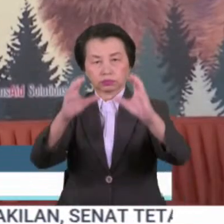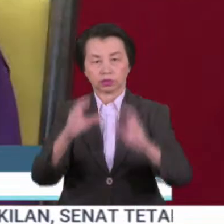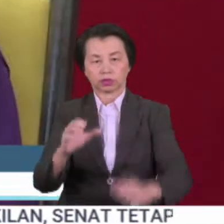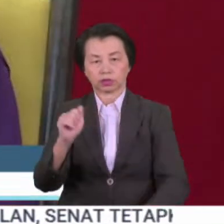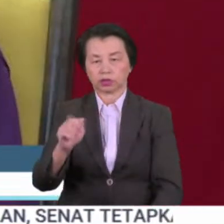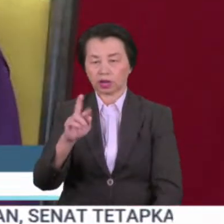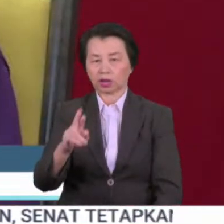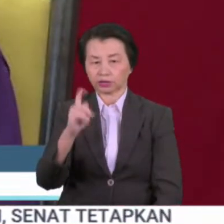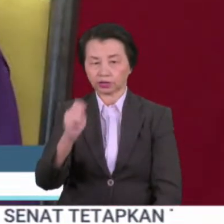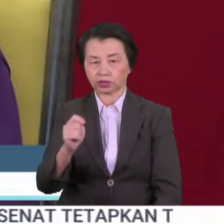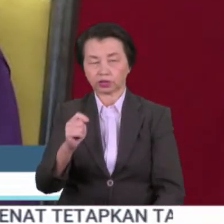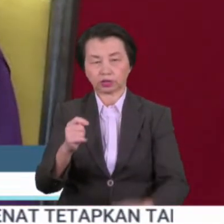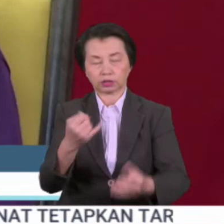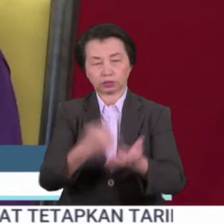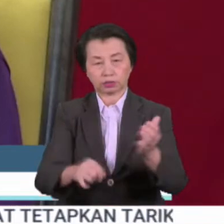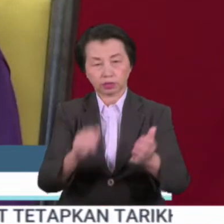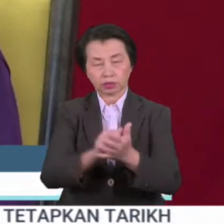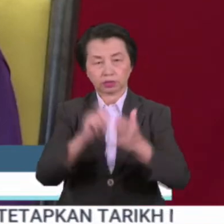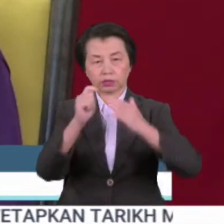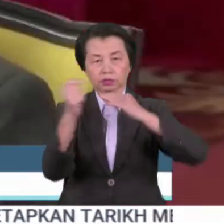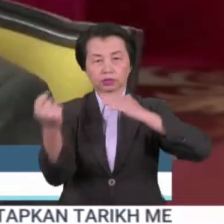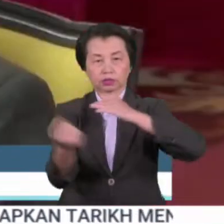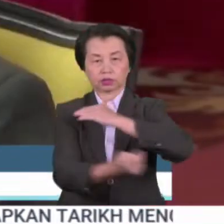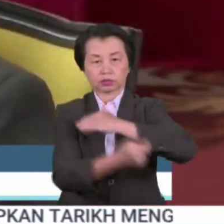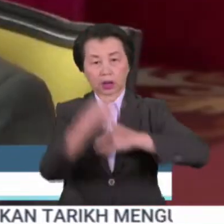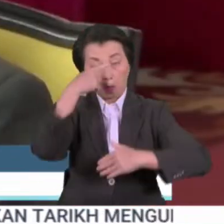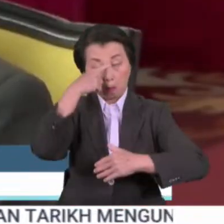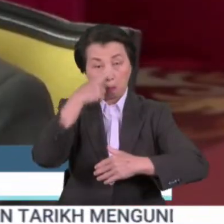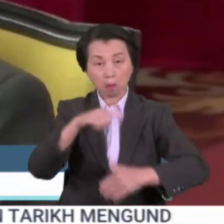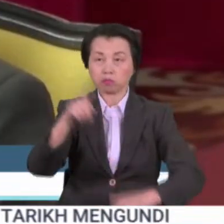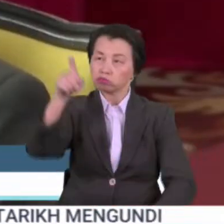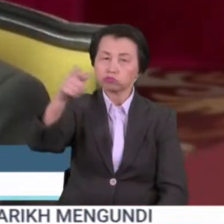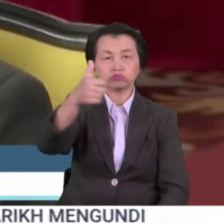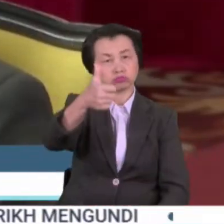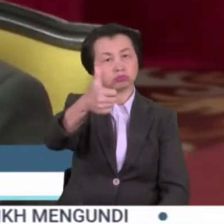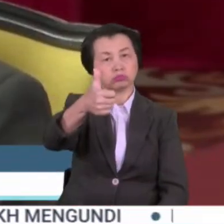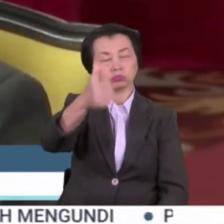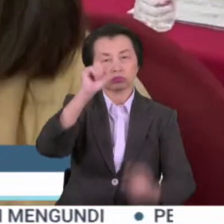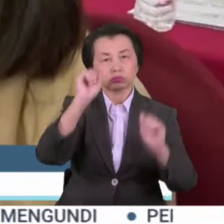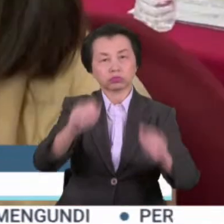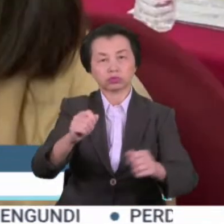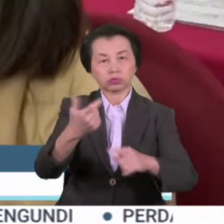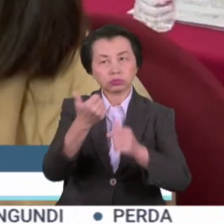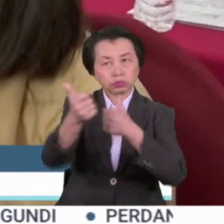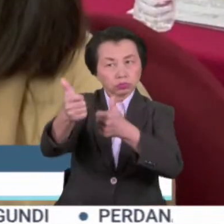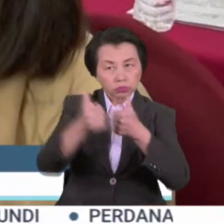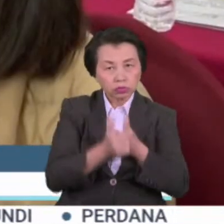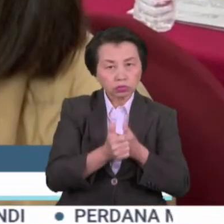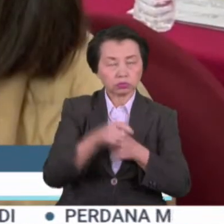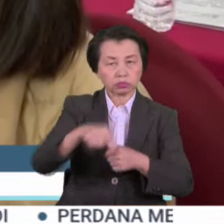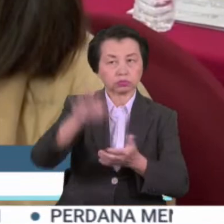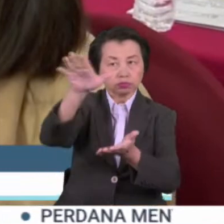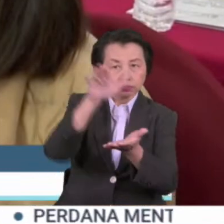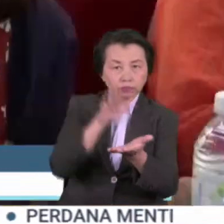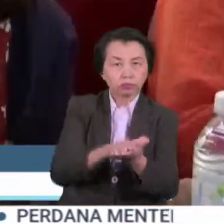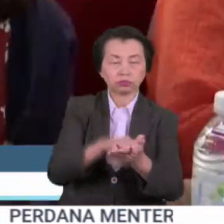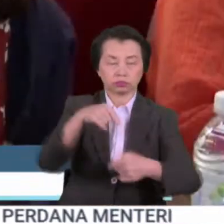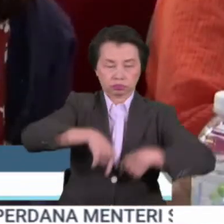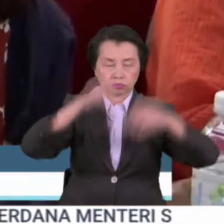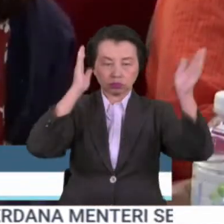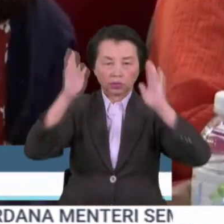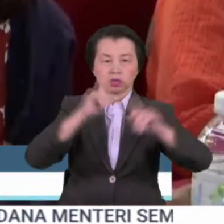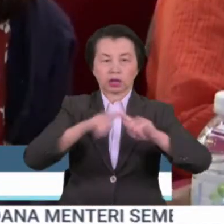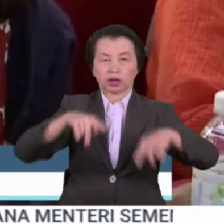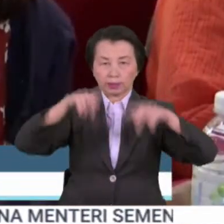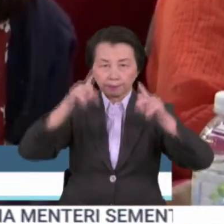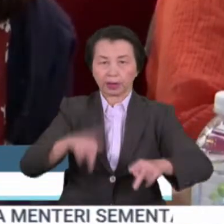yang digunakan di taman zoologi Thailand amat berkesan dan boleh dipraktikkan di negara ini bagaimanapun